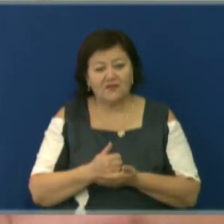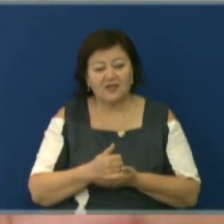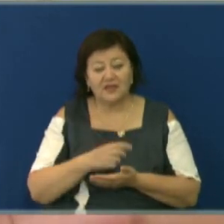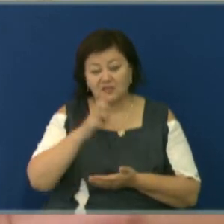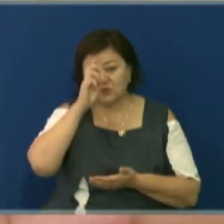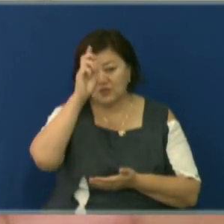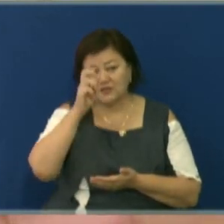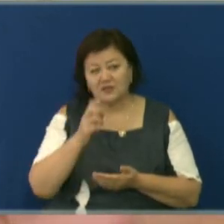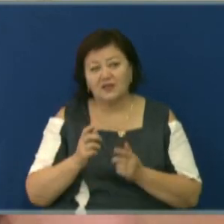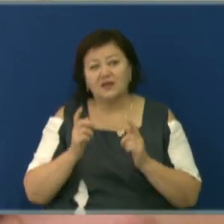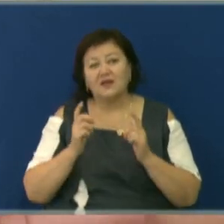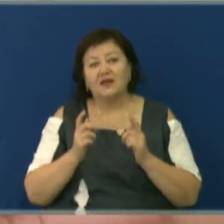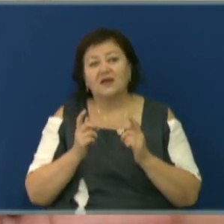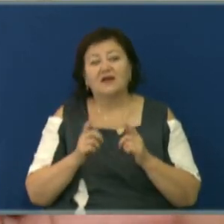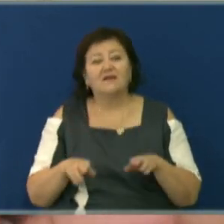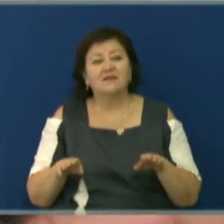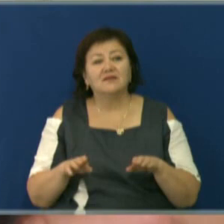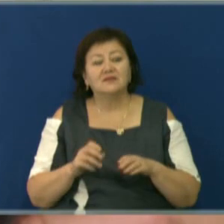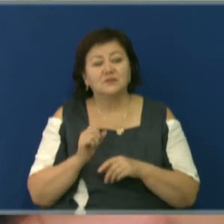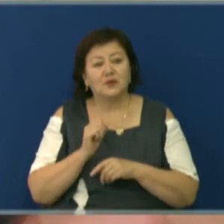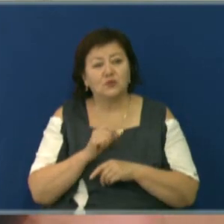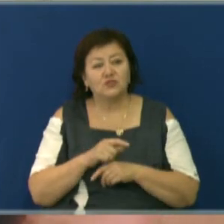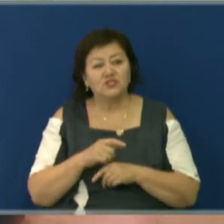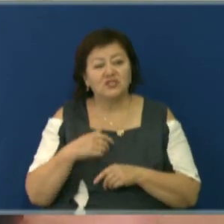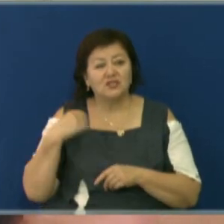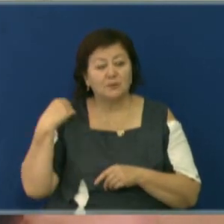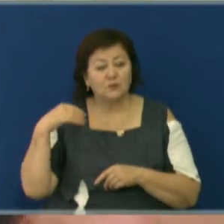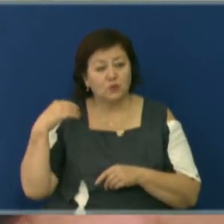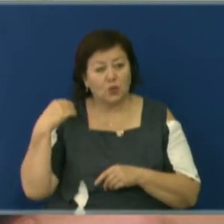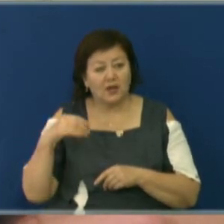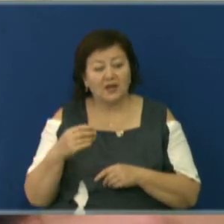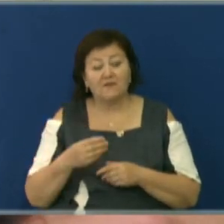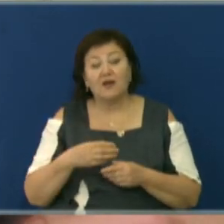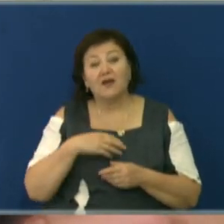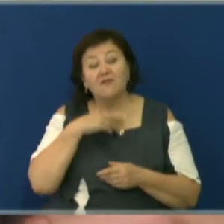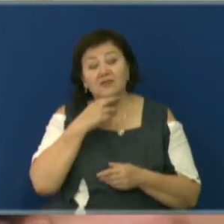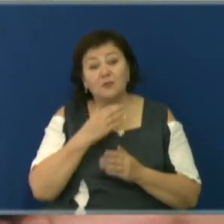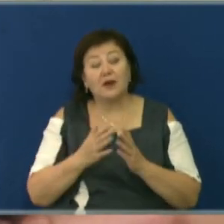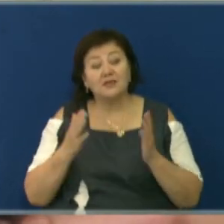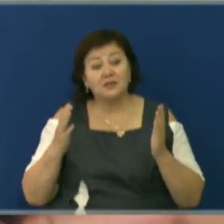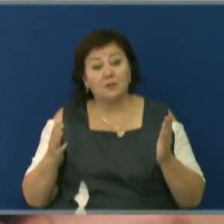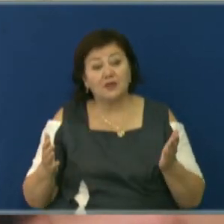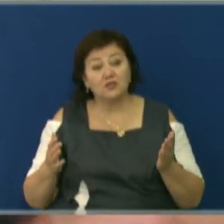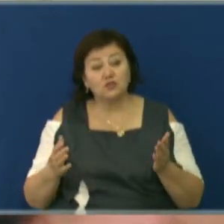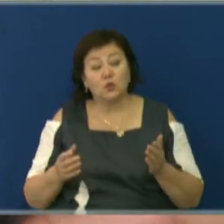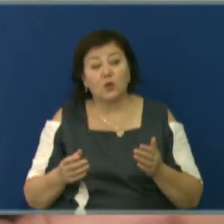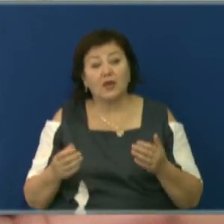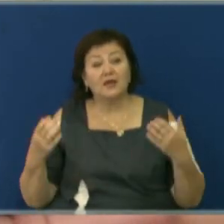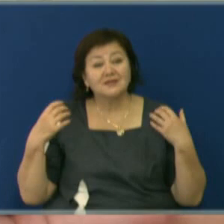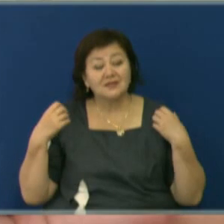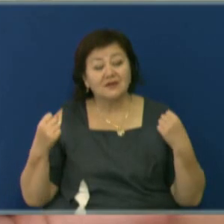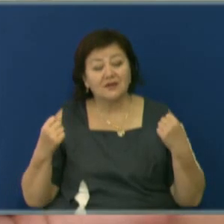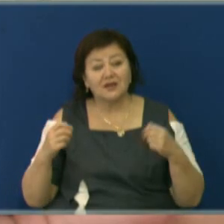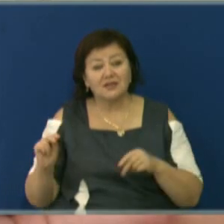В соответствии с поручением президента страны Касым-Жомарта Токаева, большое внимание уделяется медицинской сфере. С прошлого года открылось много новых